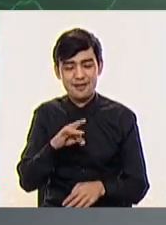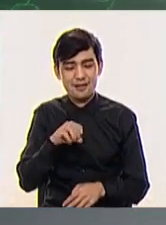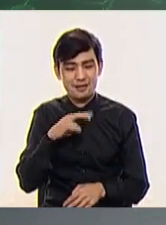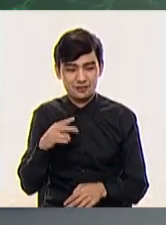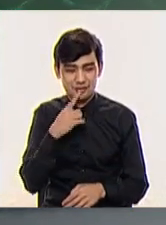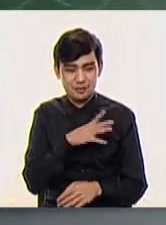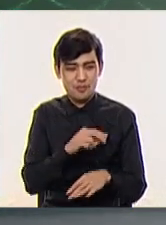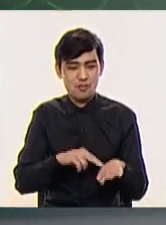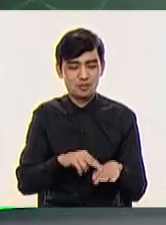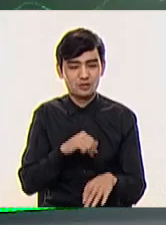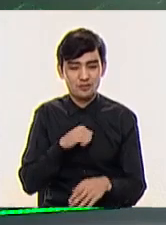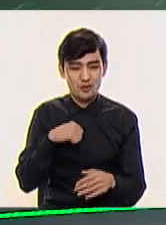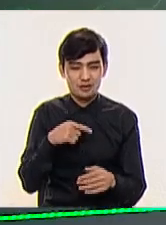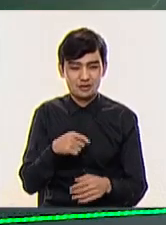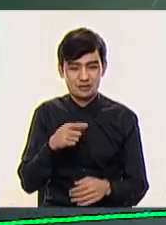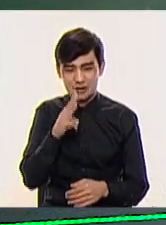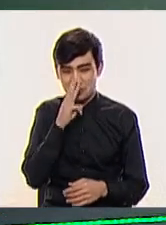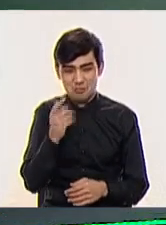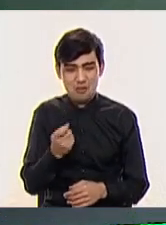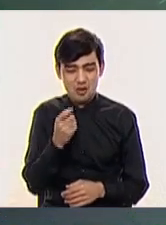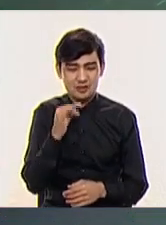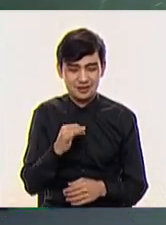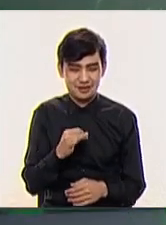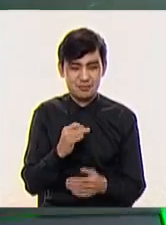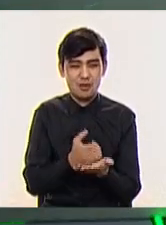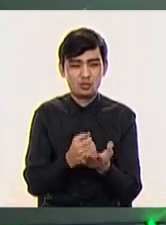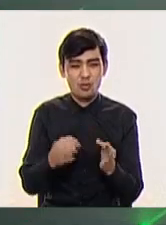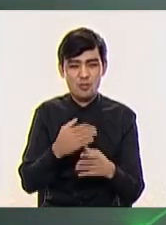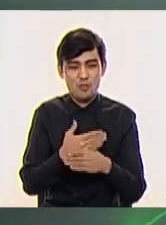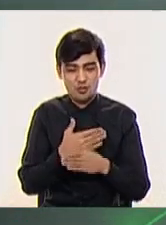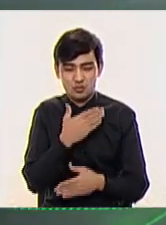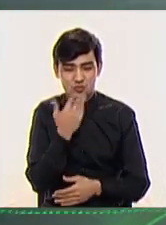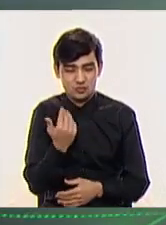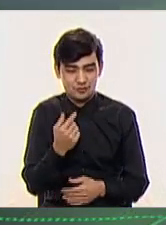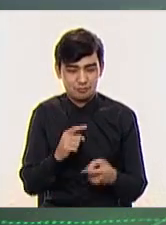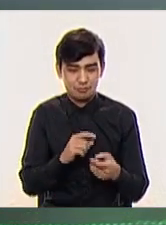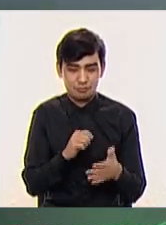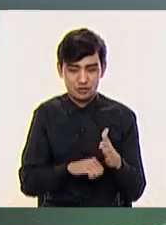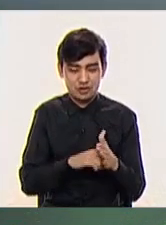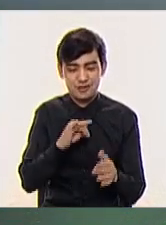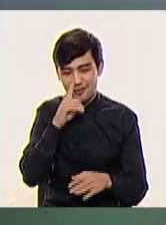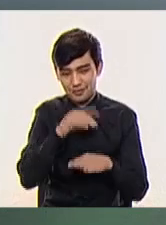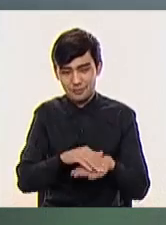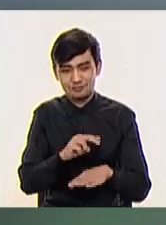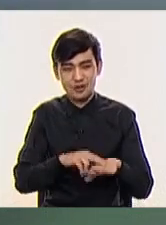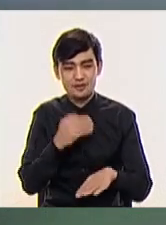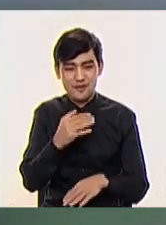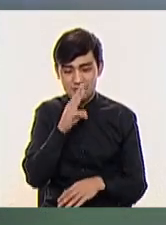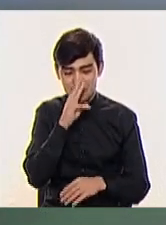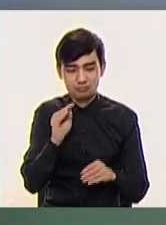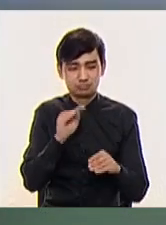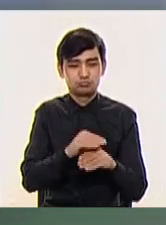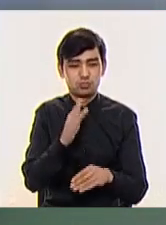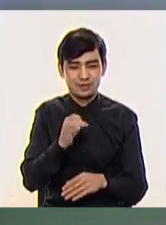бұған полицейлердің төмен жалақысы мен әлеуметтік көмектің жоқтығы себеп. Енді үкімет тәртіп сақшыларының еңбекақысын